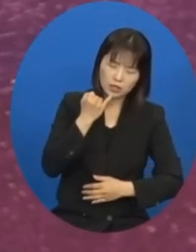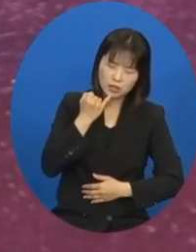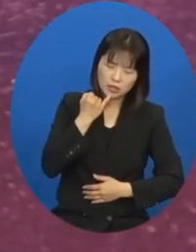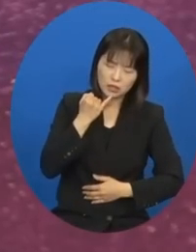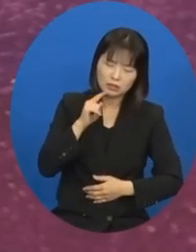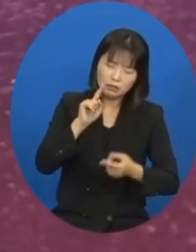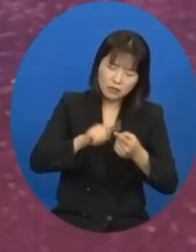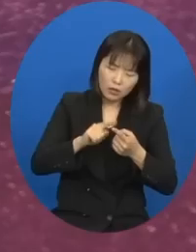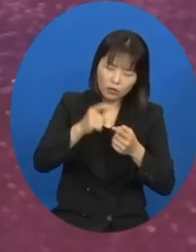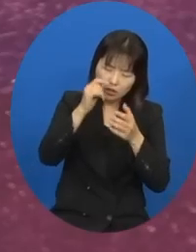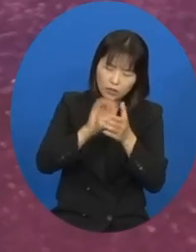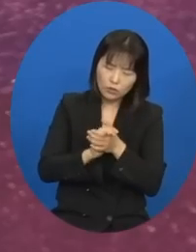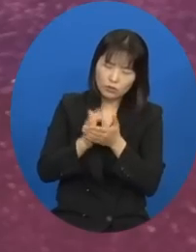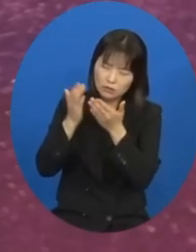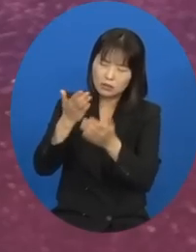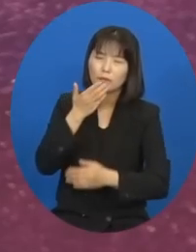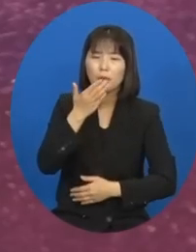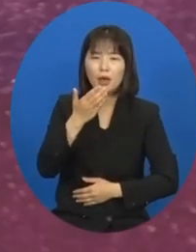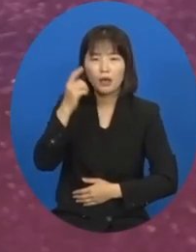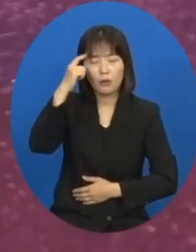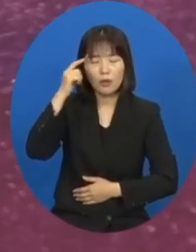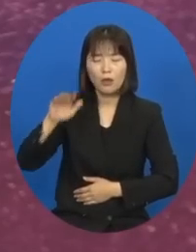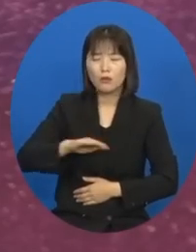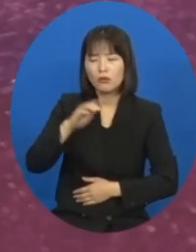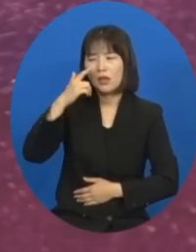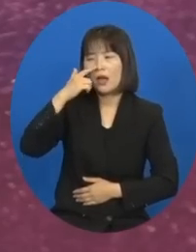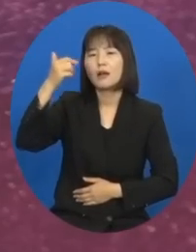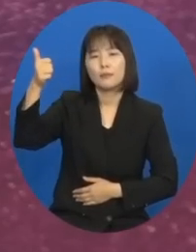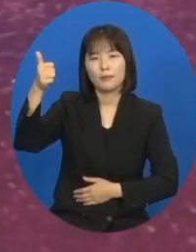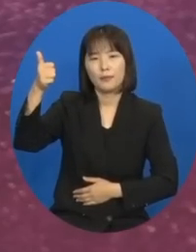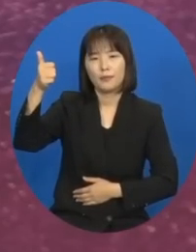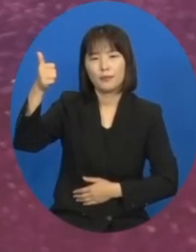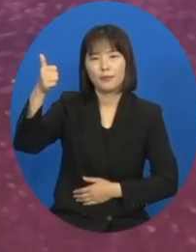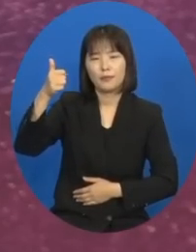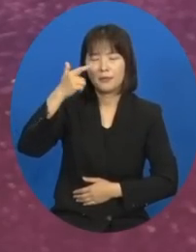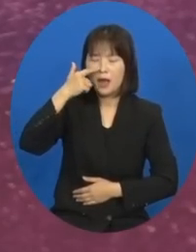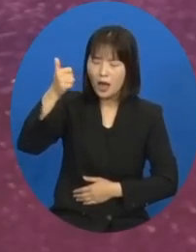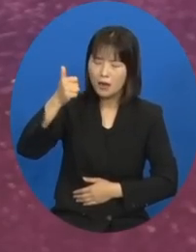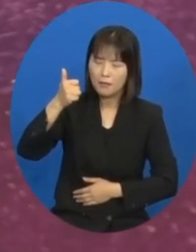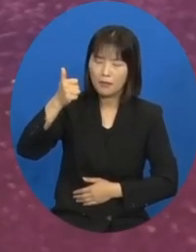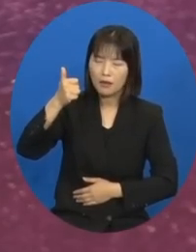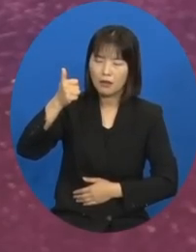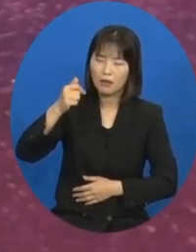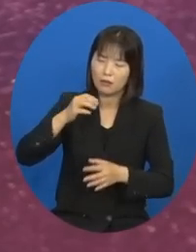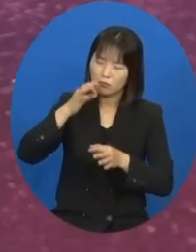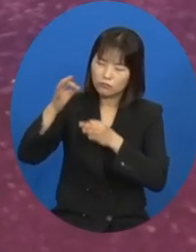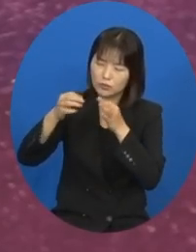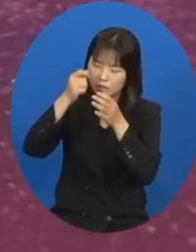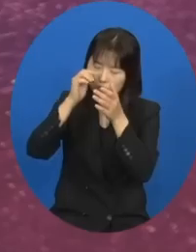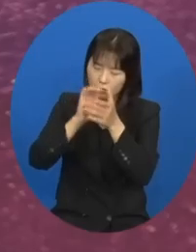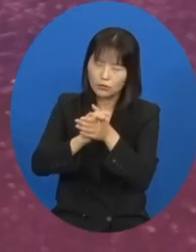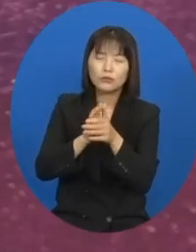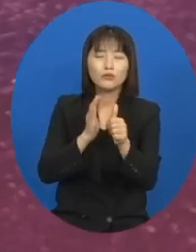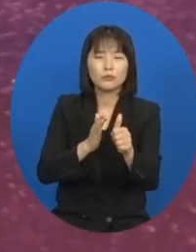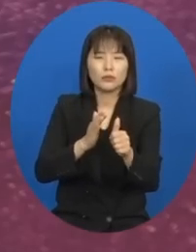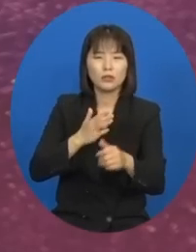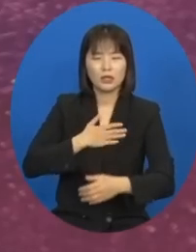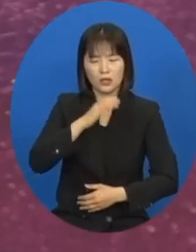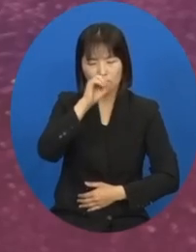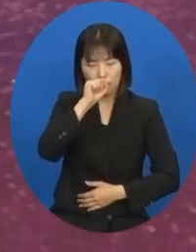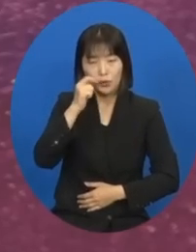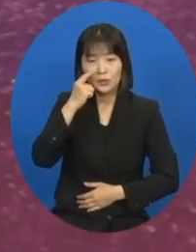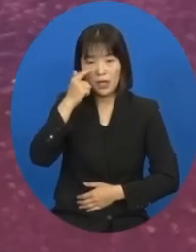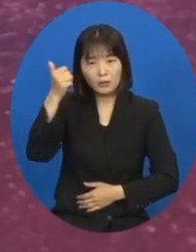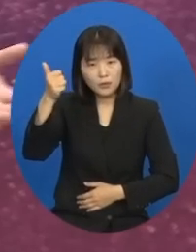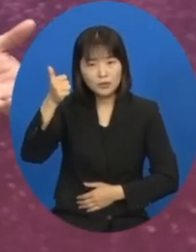아빠잖아요 아빠 아버지 아빠 아버지 부르면서 기도하세요 나의 좋으신 아버지